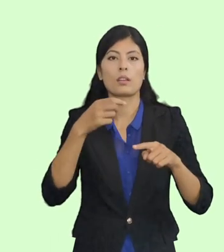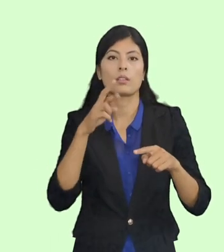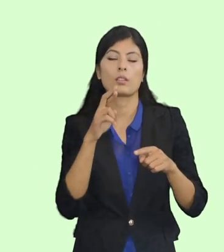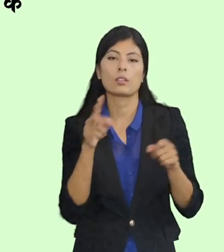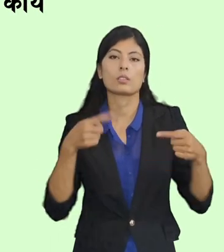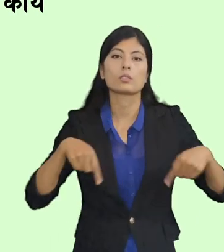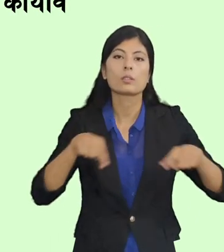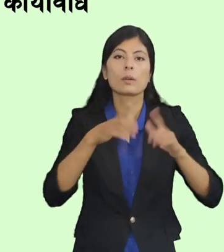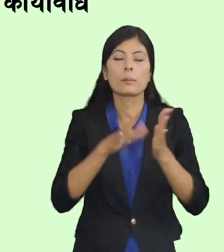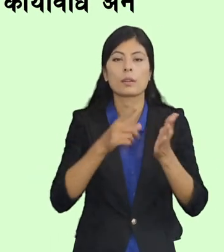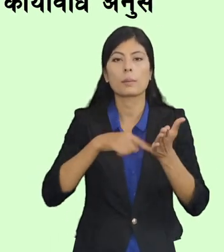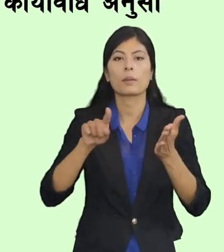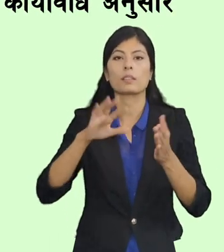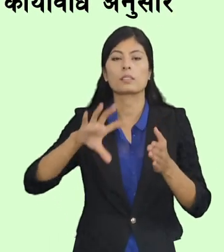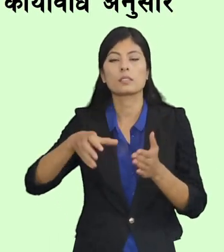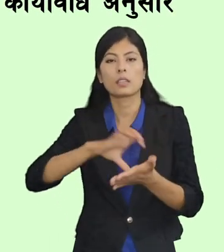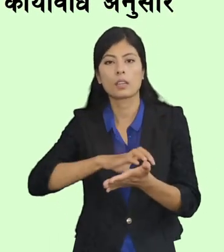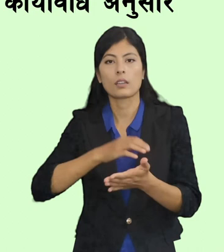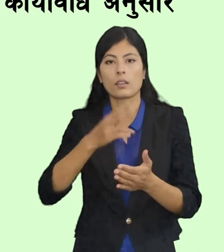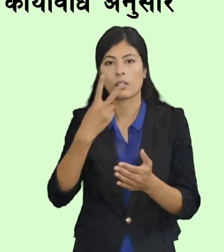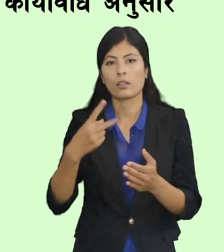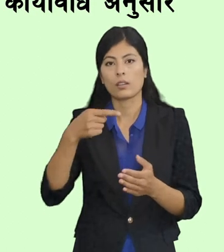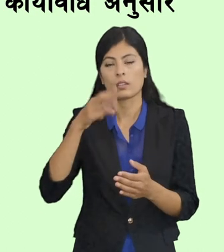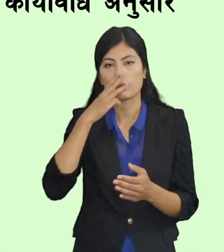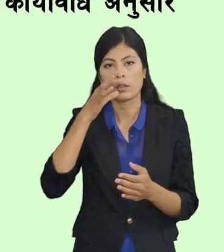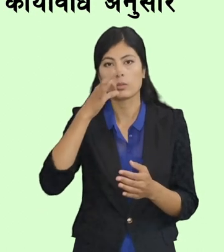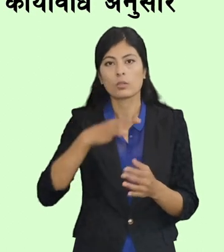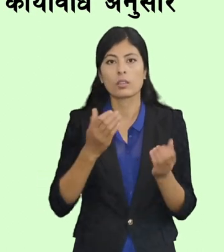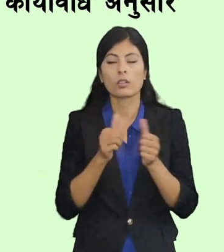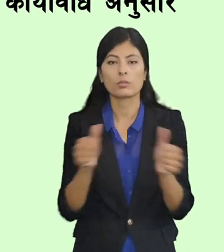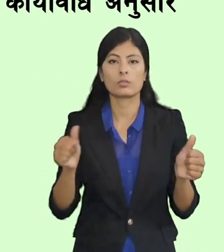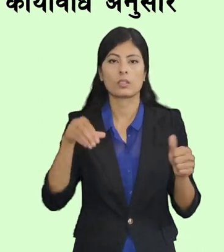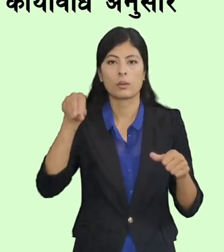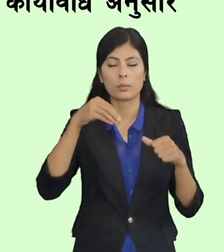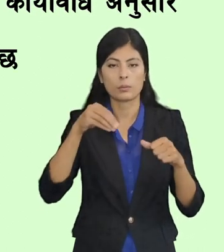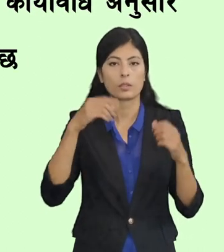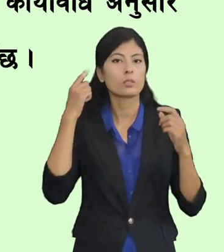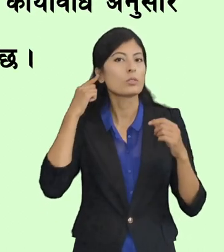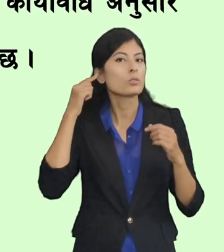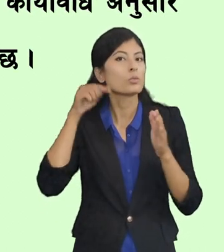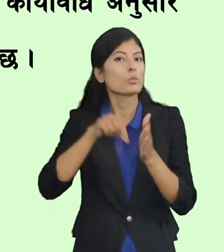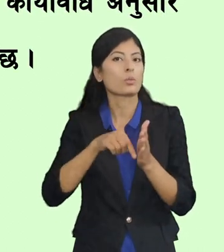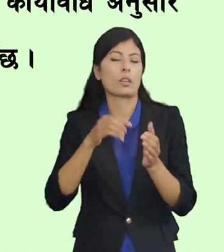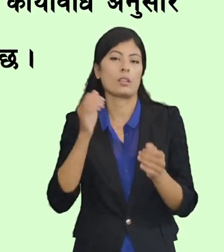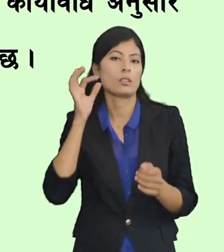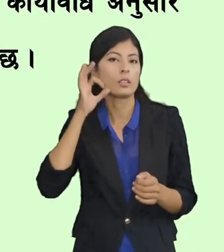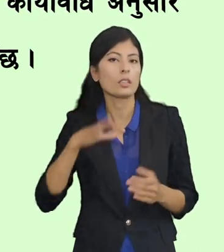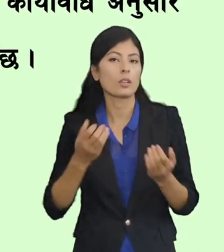स्थानीय ऐनमा तोकिएको कार्यविधि अनुसार प्रमाणको परीक्षण र सुनवाई गर्नुपर्दछ।